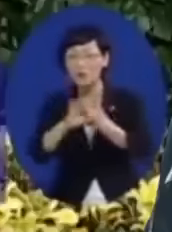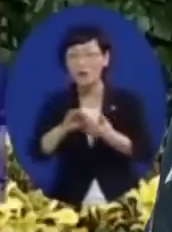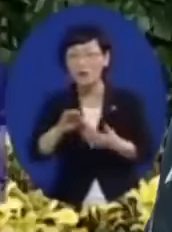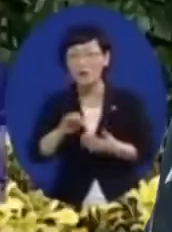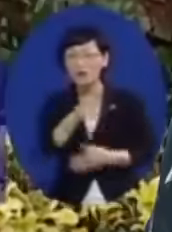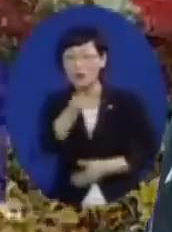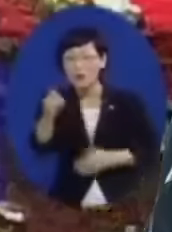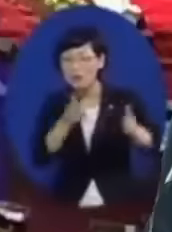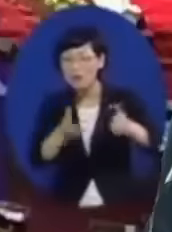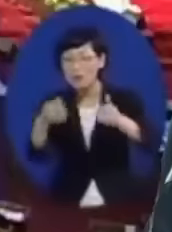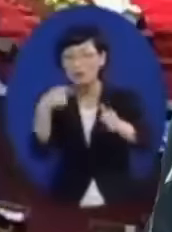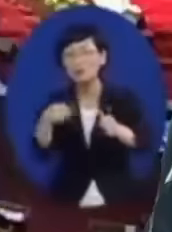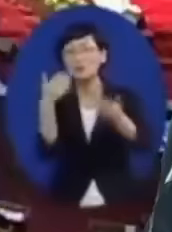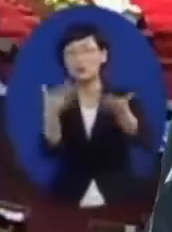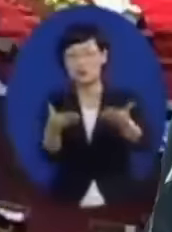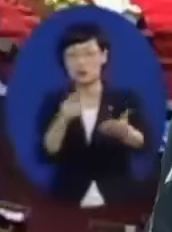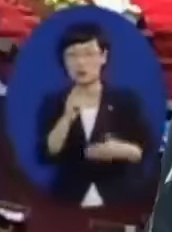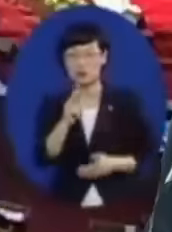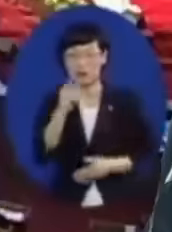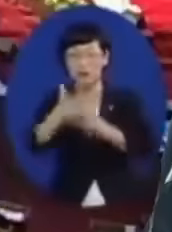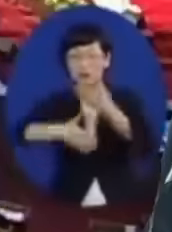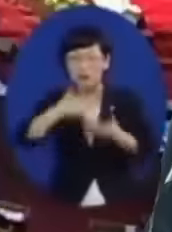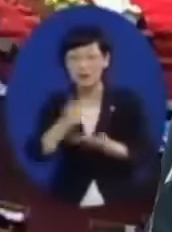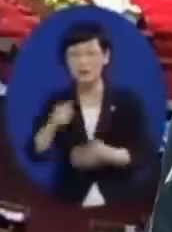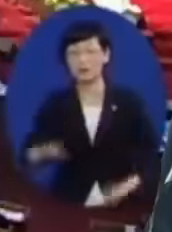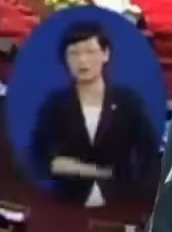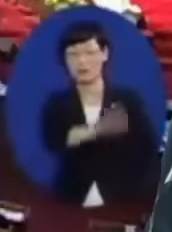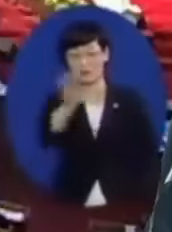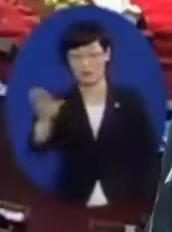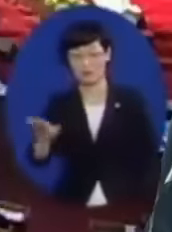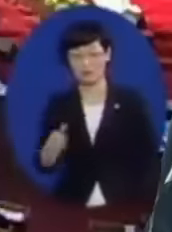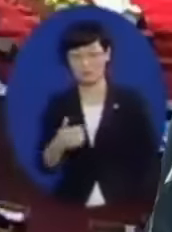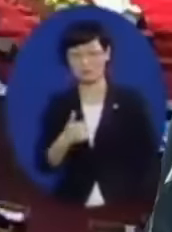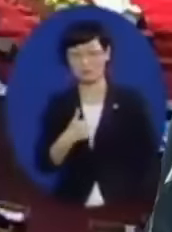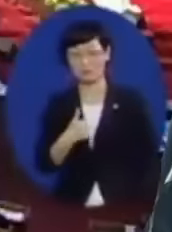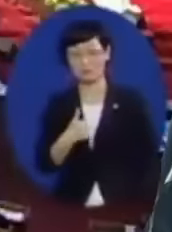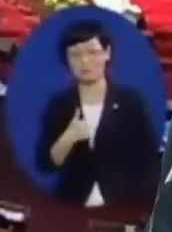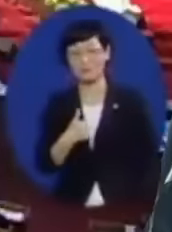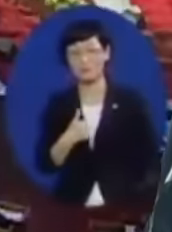지도하시리라. 하나님은 우리를